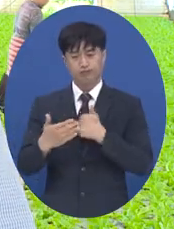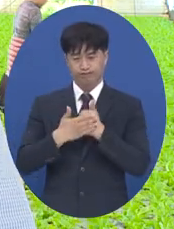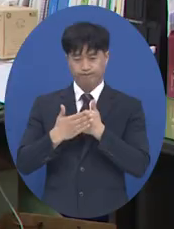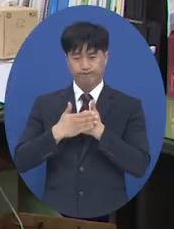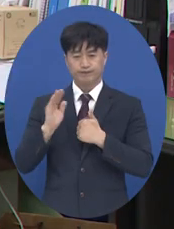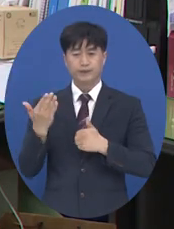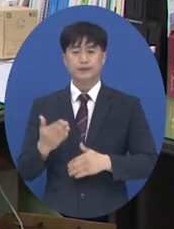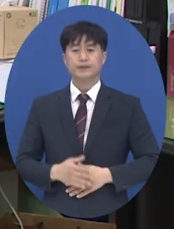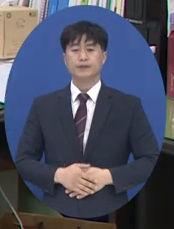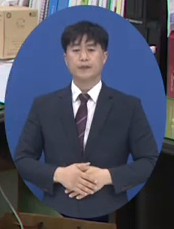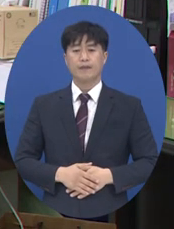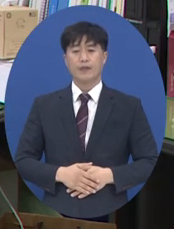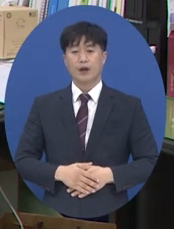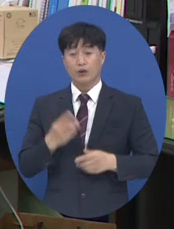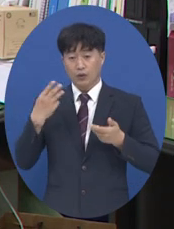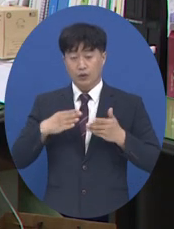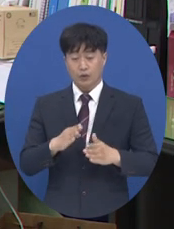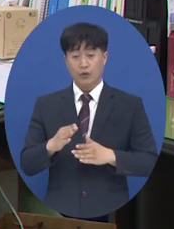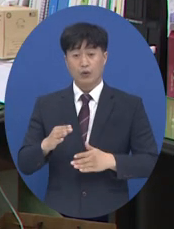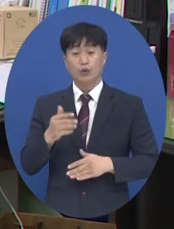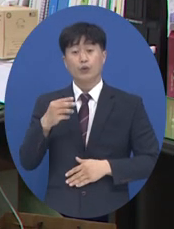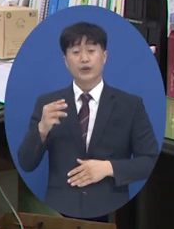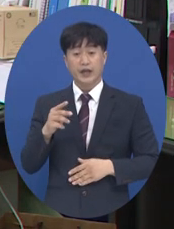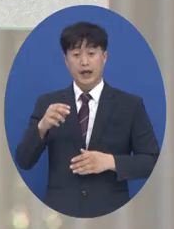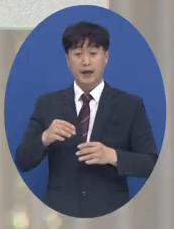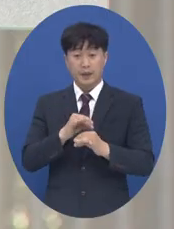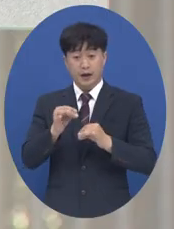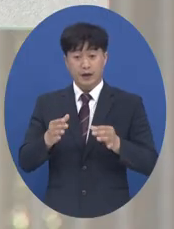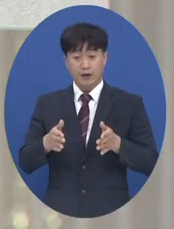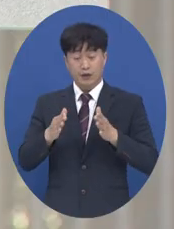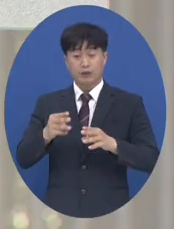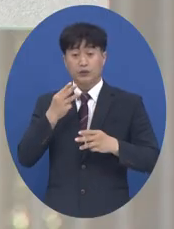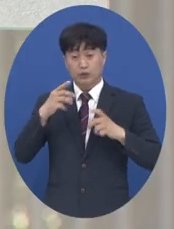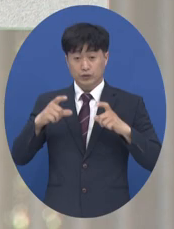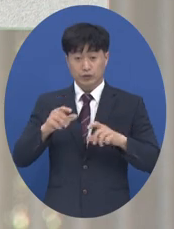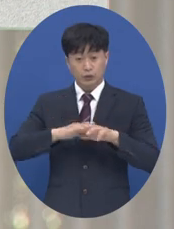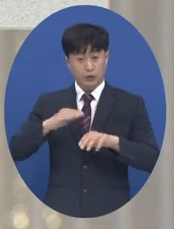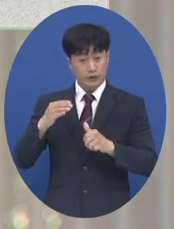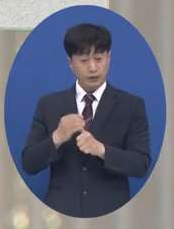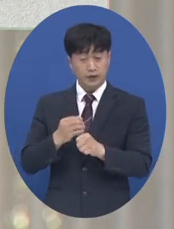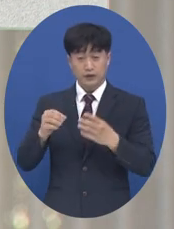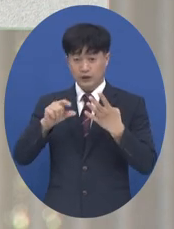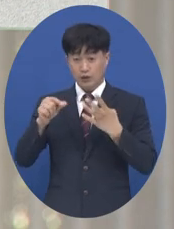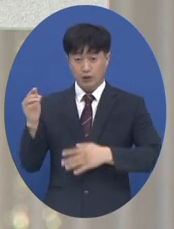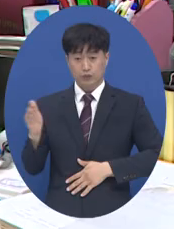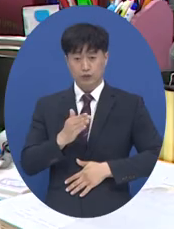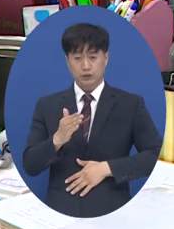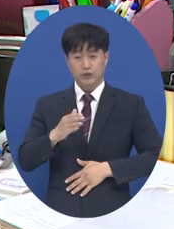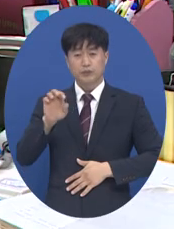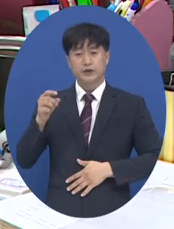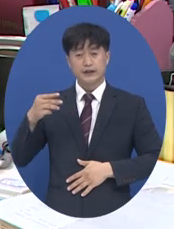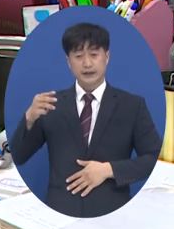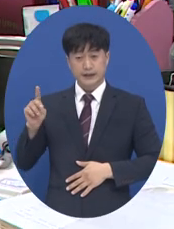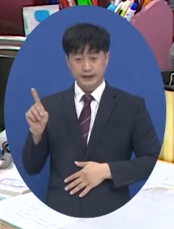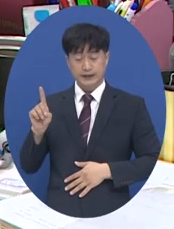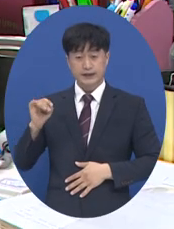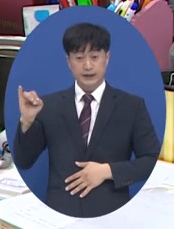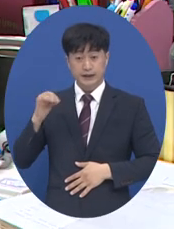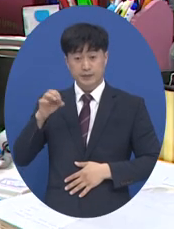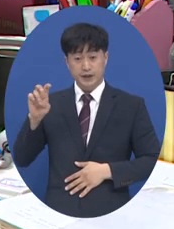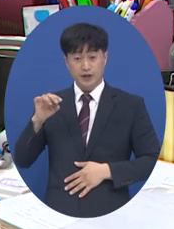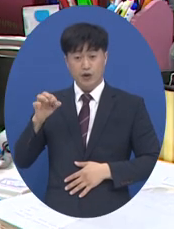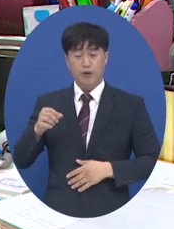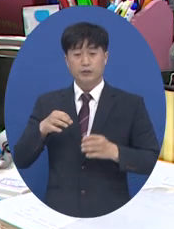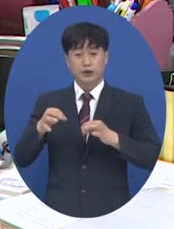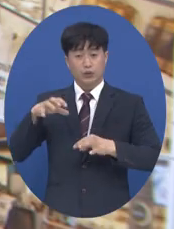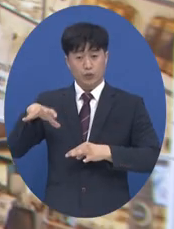지원입니다. 경기도는 롯데백화점 수도권 매장과 손을 잡고 지난 4월부터 프리미엄 시장에 경기도 우수